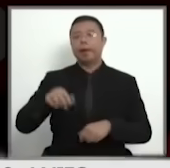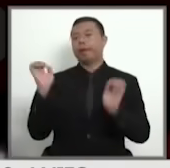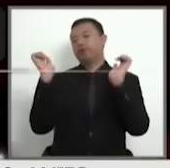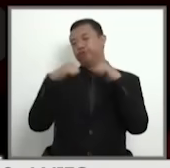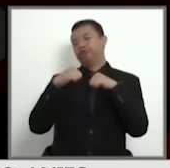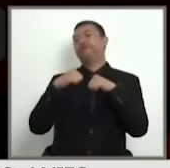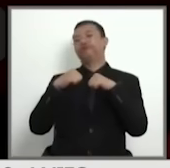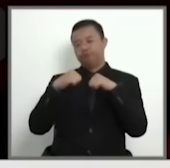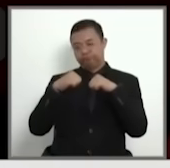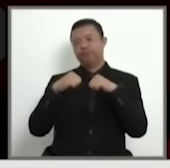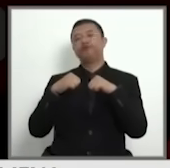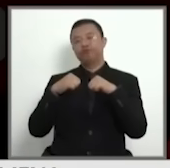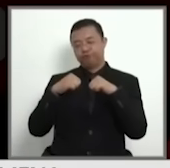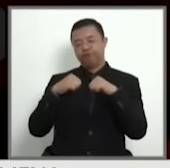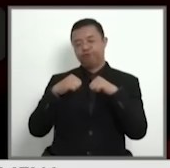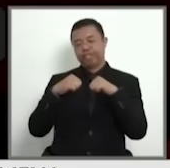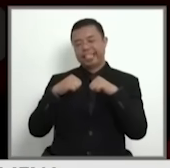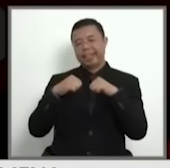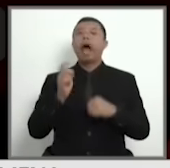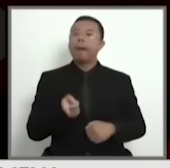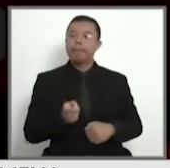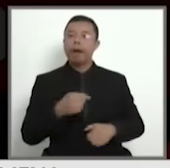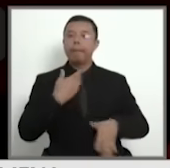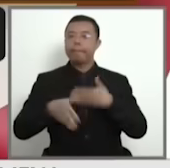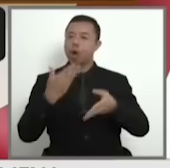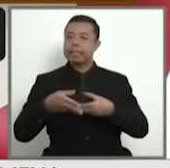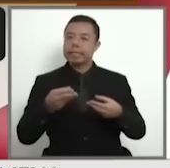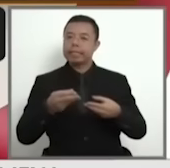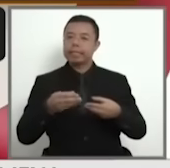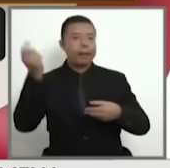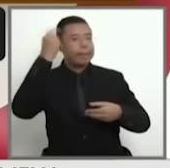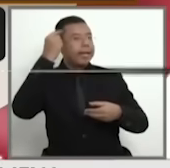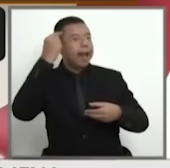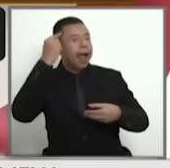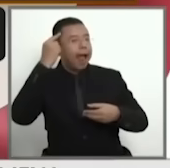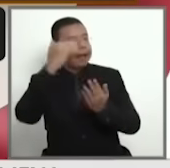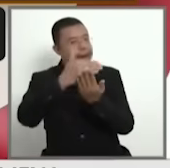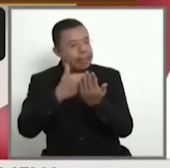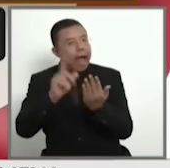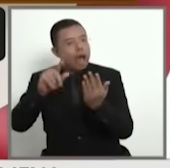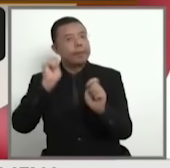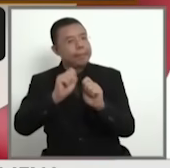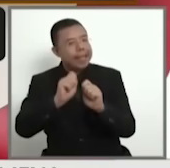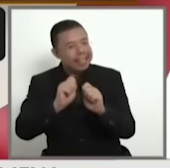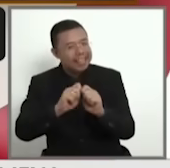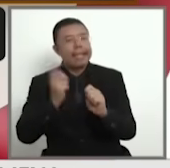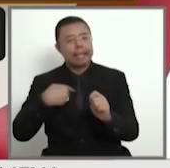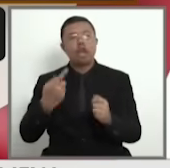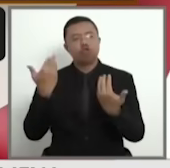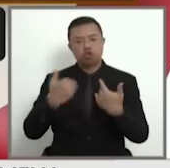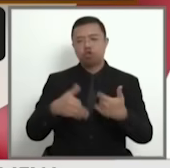setuju dong karena proses logik logik thinkingnya adalah datanya diperbaiki ini yang pernah kita